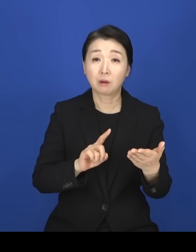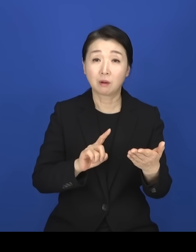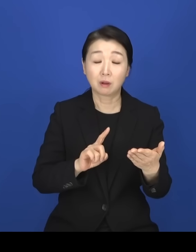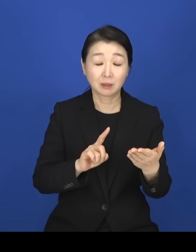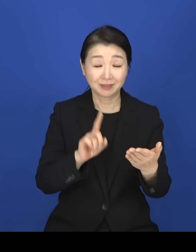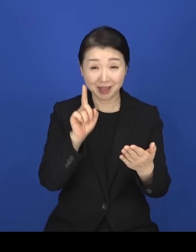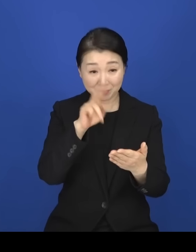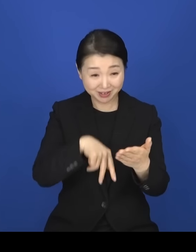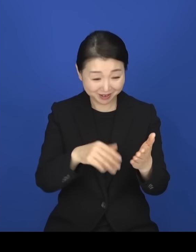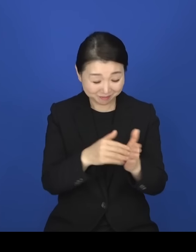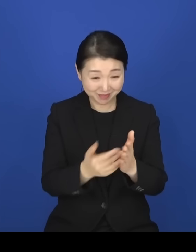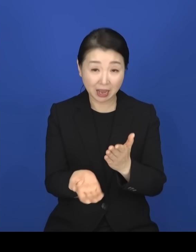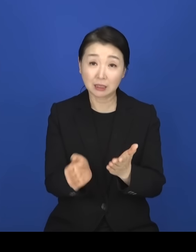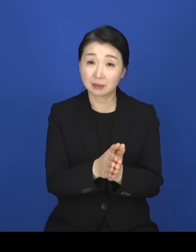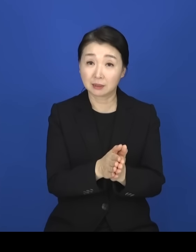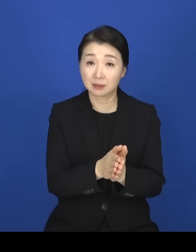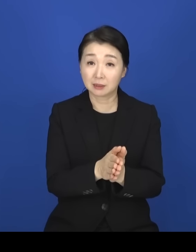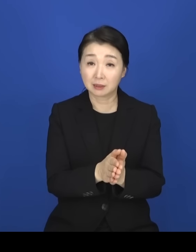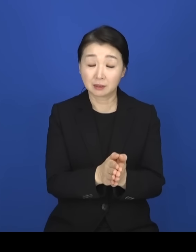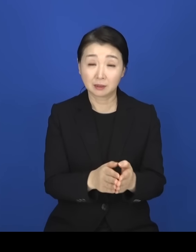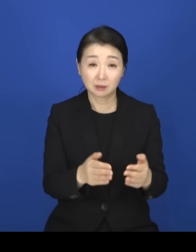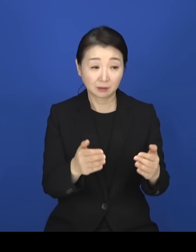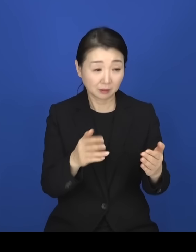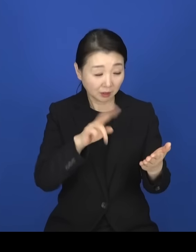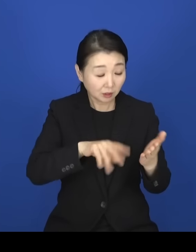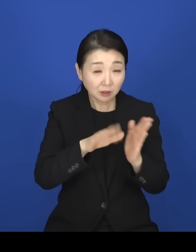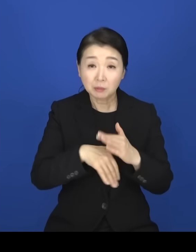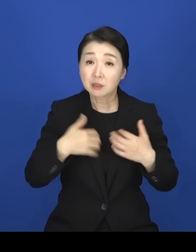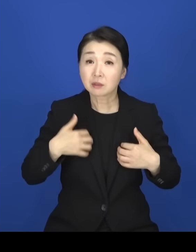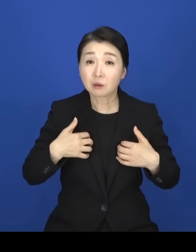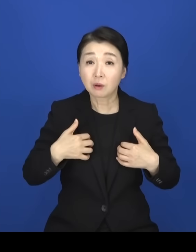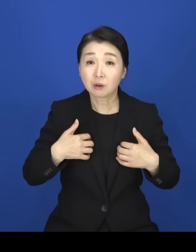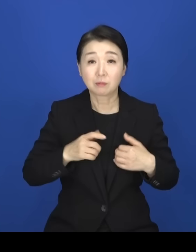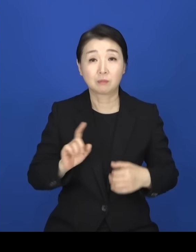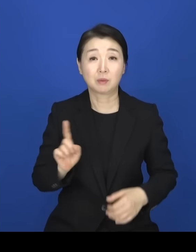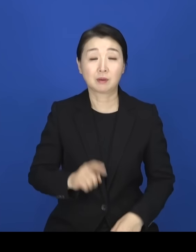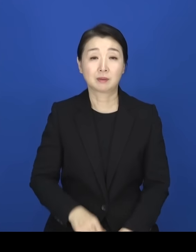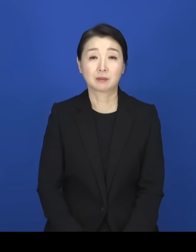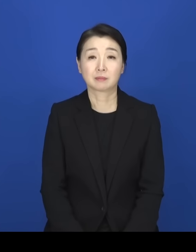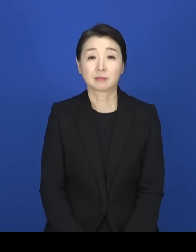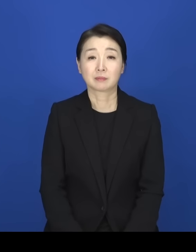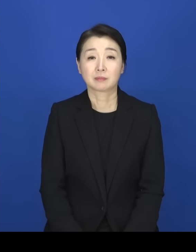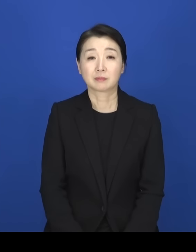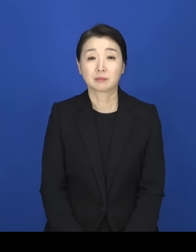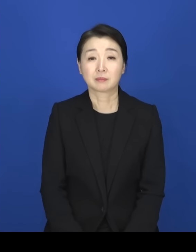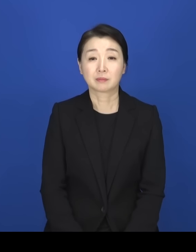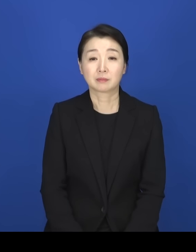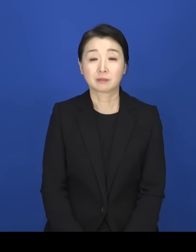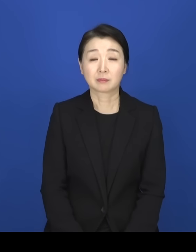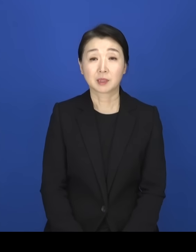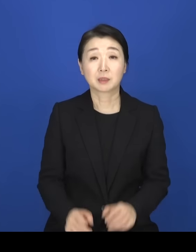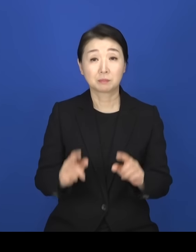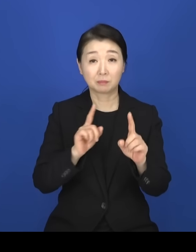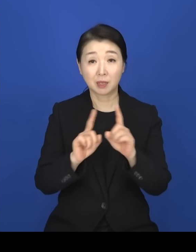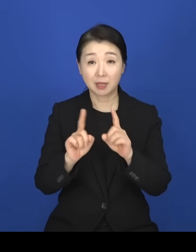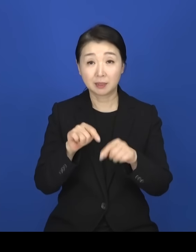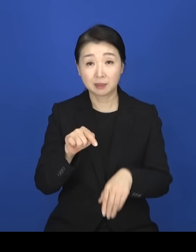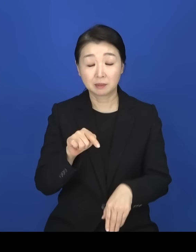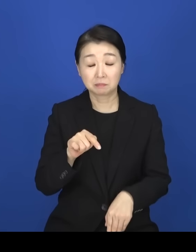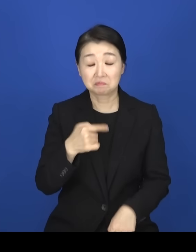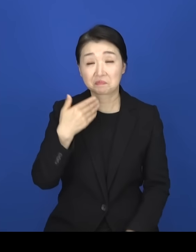일단 하신 거잖아요. 네네네. 매번 그렇게 즐겁고 네. 그러셨던 거예요? 저는 이 말씀이